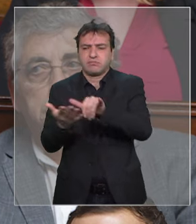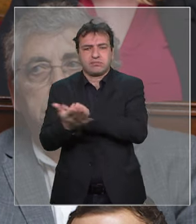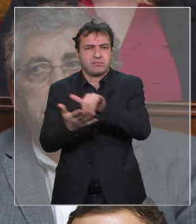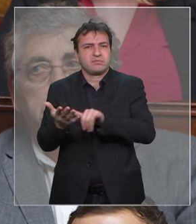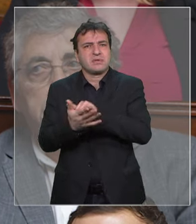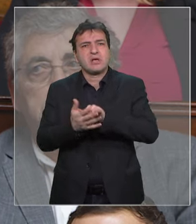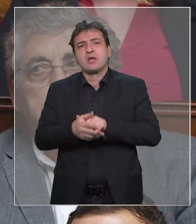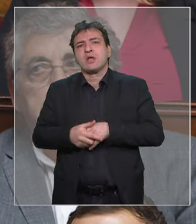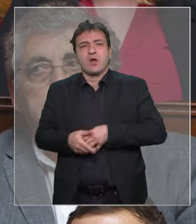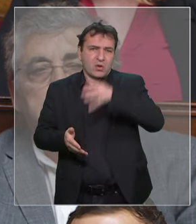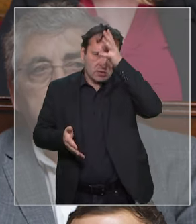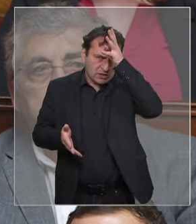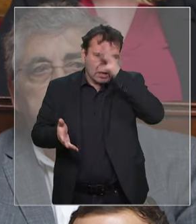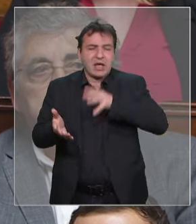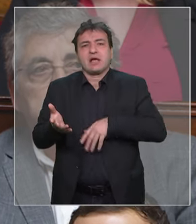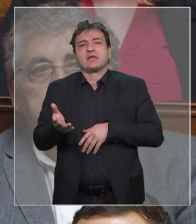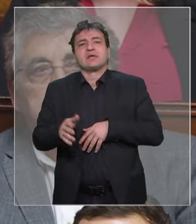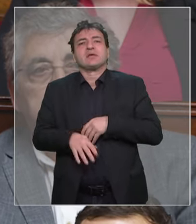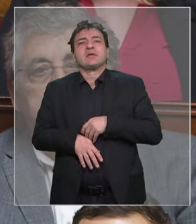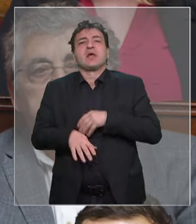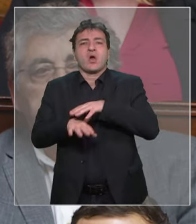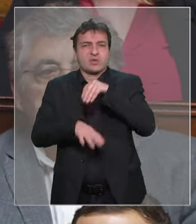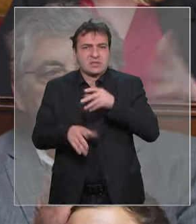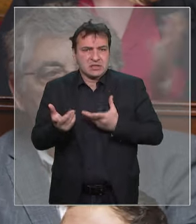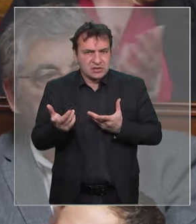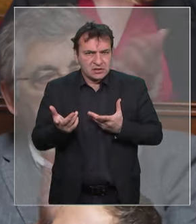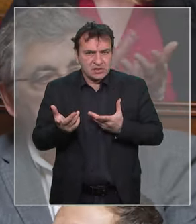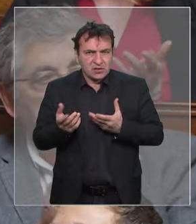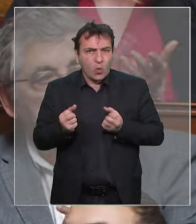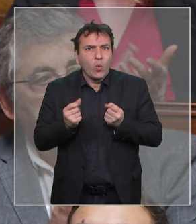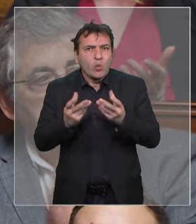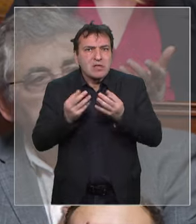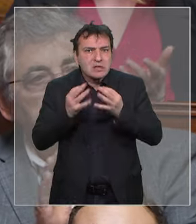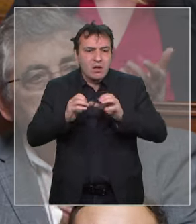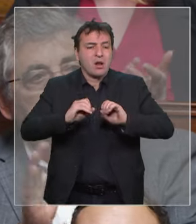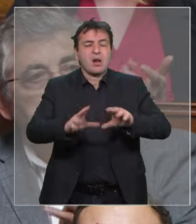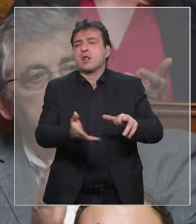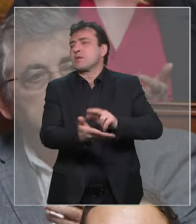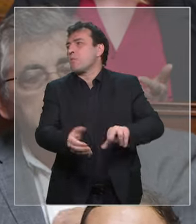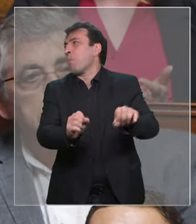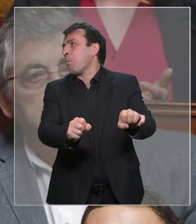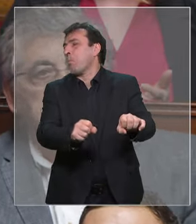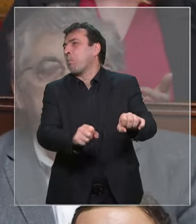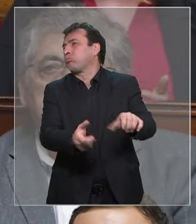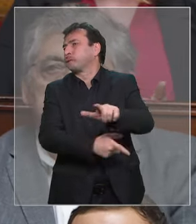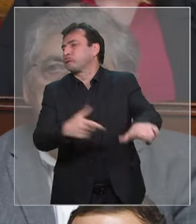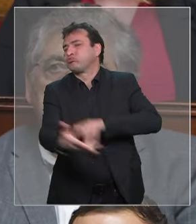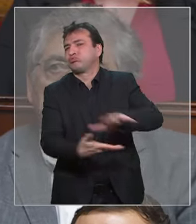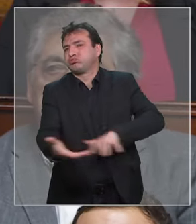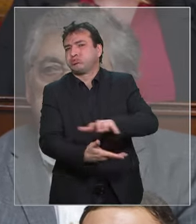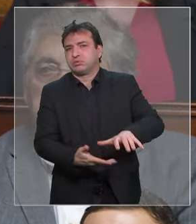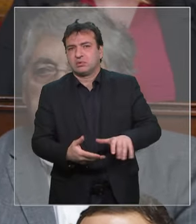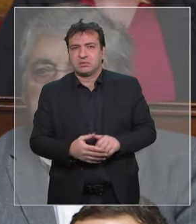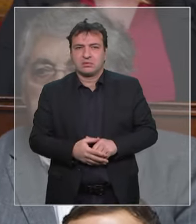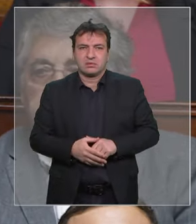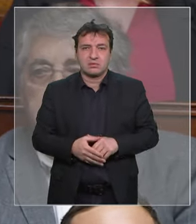en danger la sécurité de toute la région ? Vivre dans une réalité sociale et médiatique parallèle vous permet sans